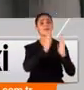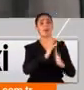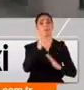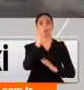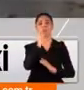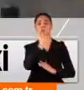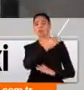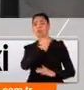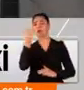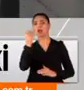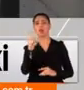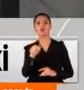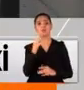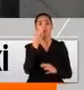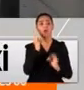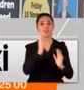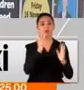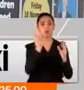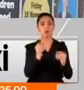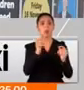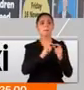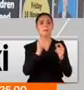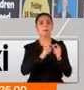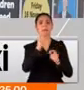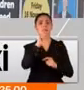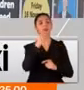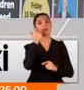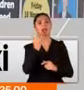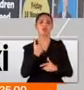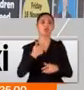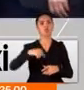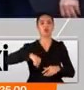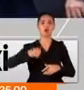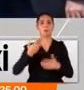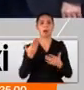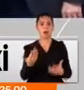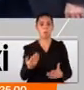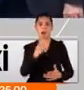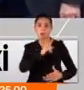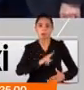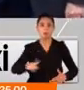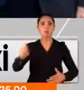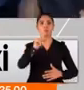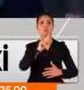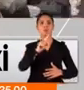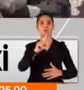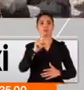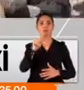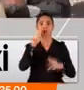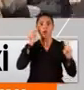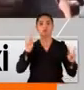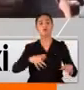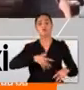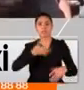giderse. BBC'nin yalan söylemesini normal karşılarım da bunları öyle görmek istemezdik. Ama